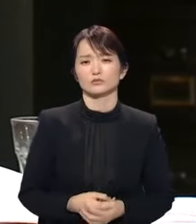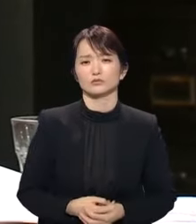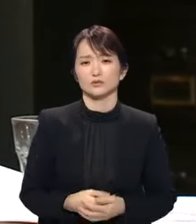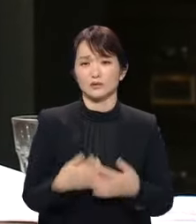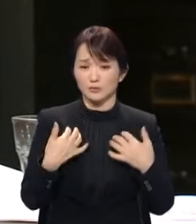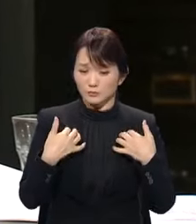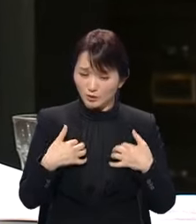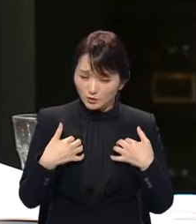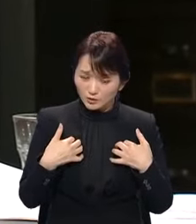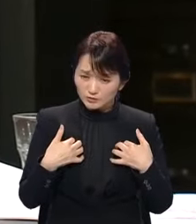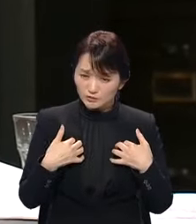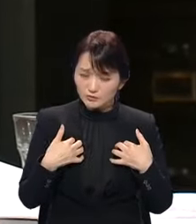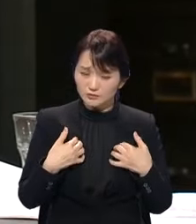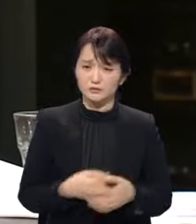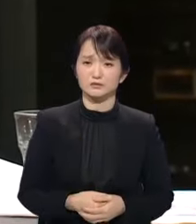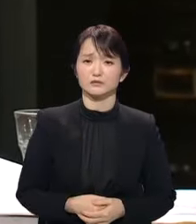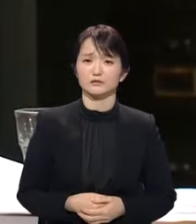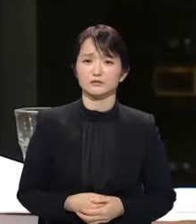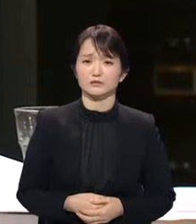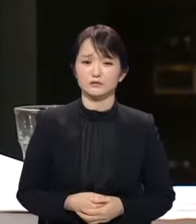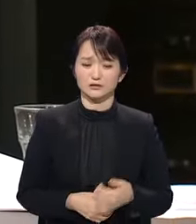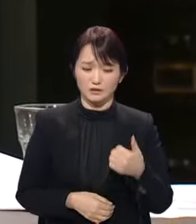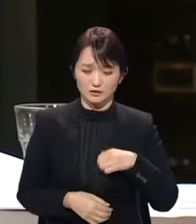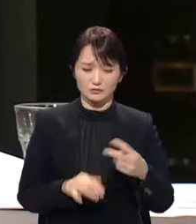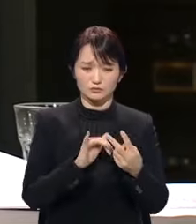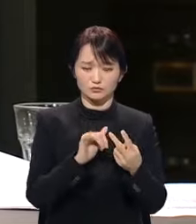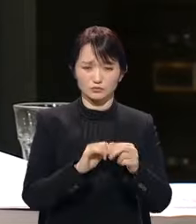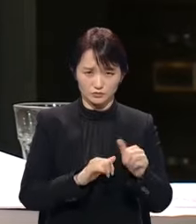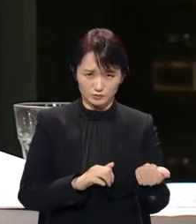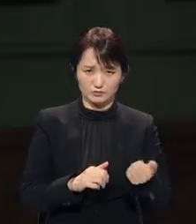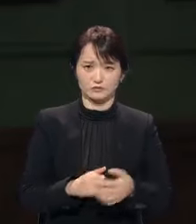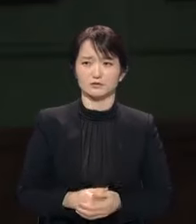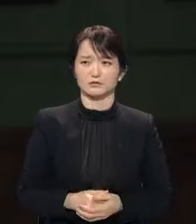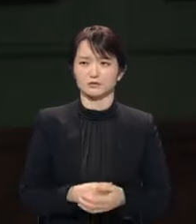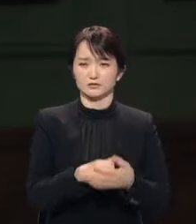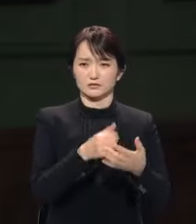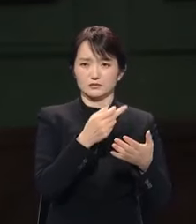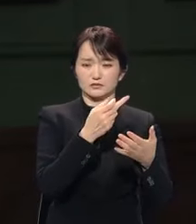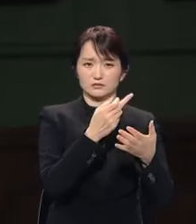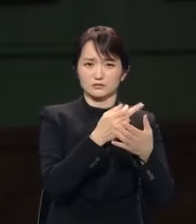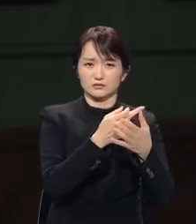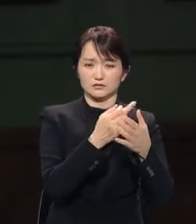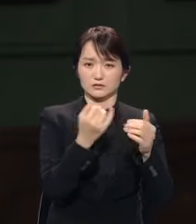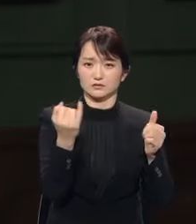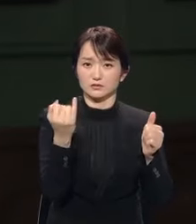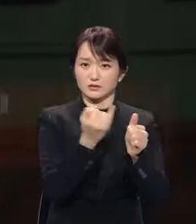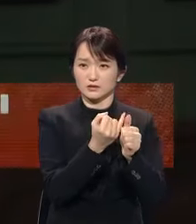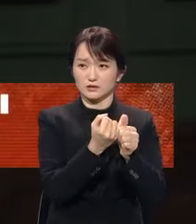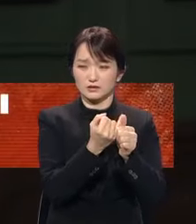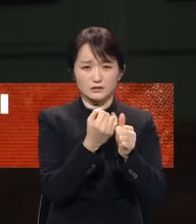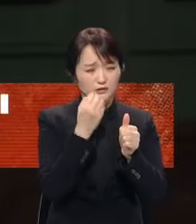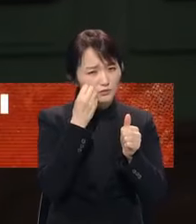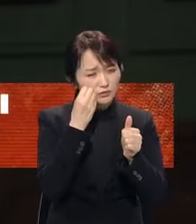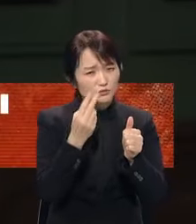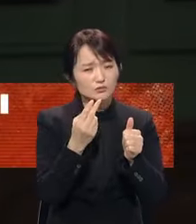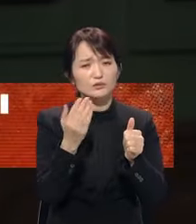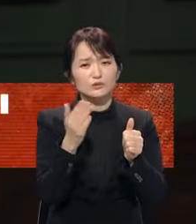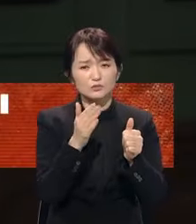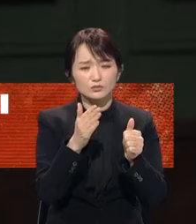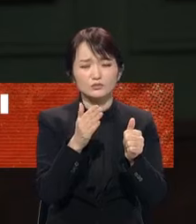명절에 생때 같은 아들 둘을 잃었습니다. 네, 특히 이 형제 중에 형 아내 같은 경우엔 결혼 두 달 차였잖아요. 결혼 두 달 차